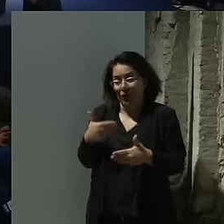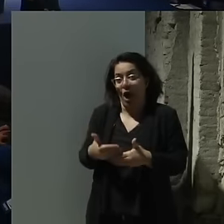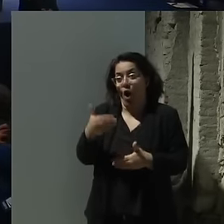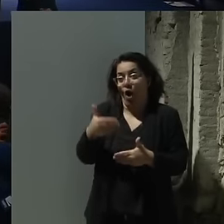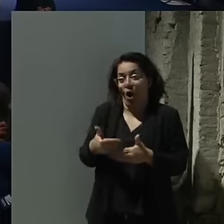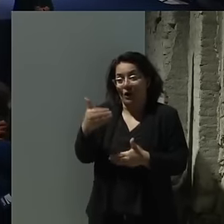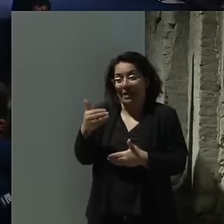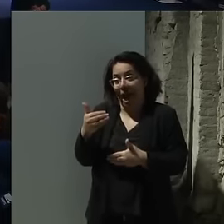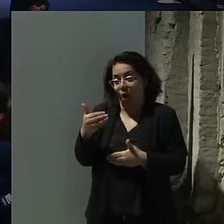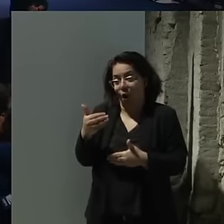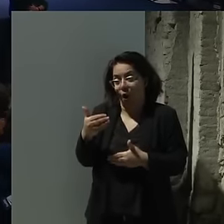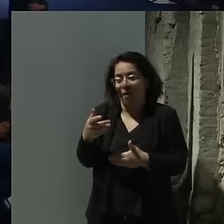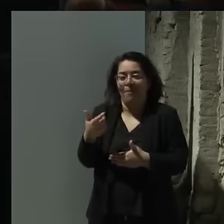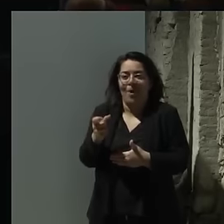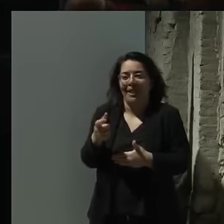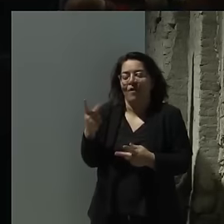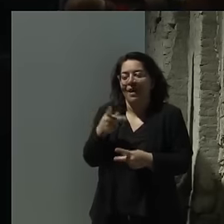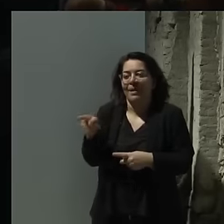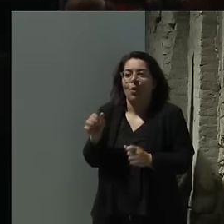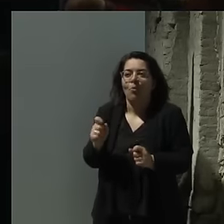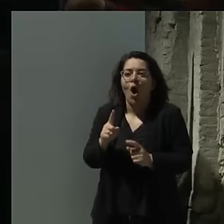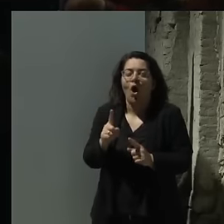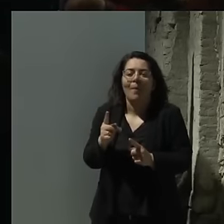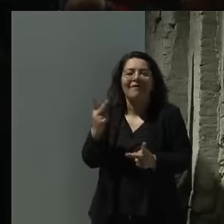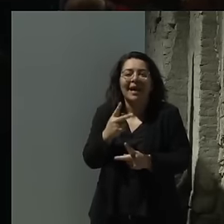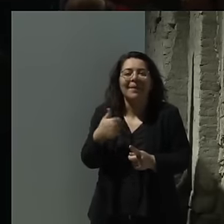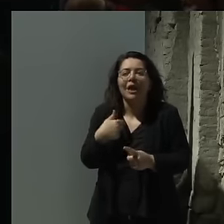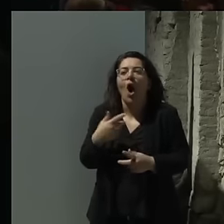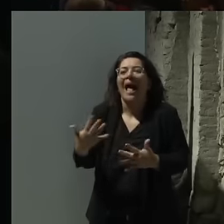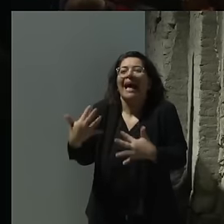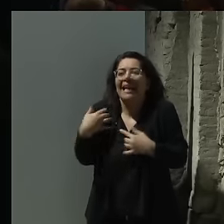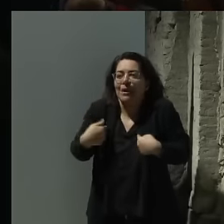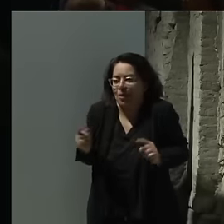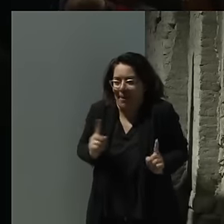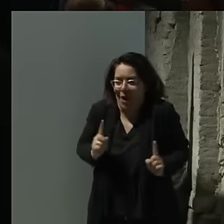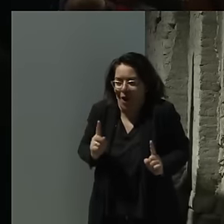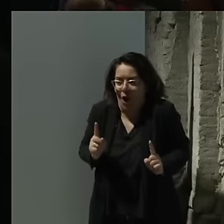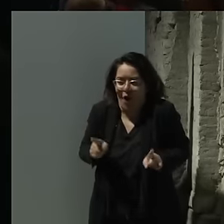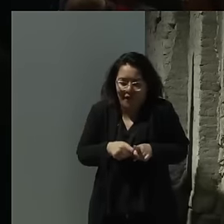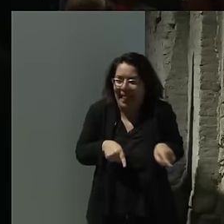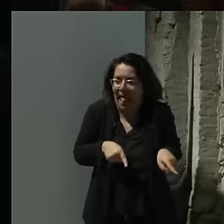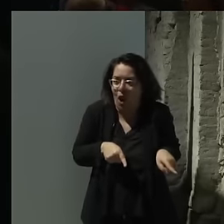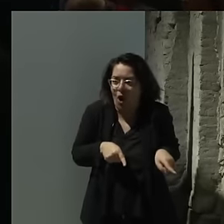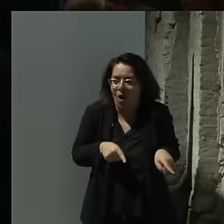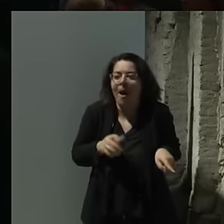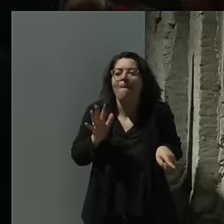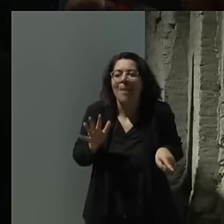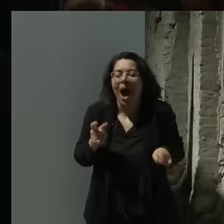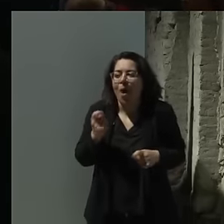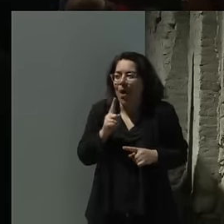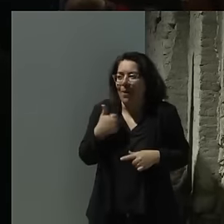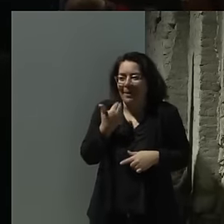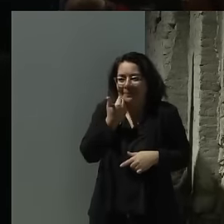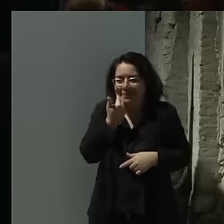superare, quello di sentirsi comunque addosso la responsabilità, anche se non personale, e quasi forse il pudore a cercare una